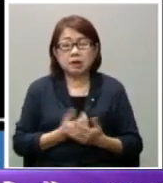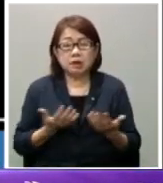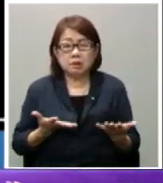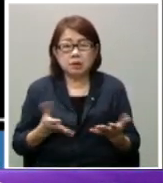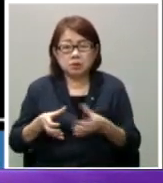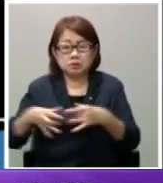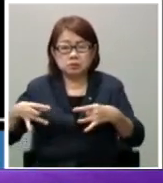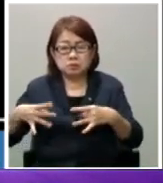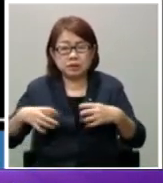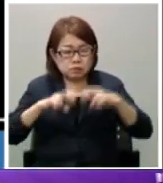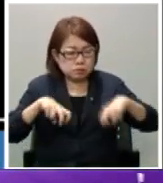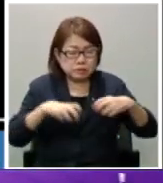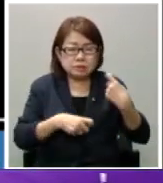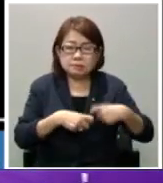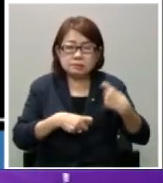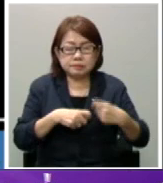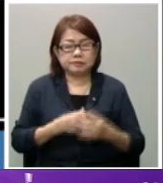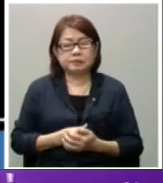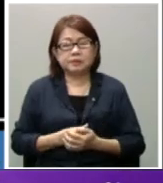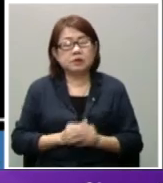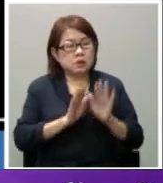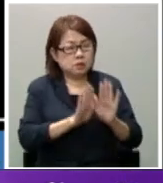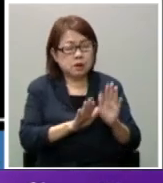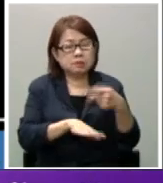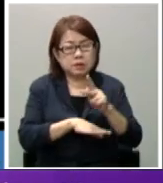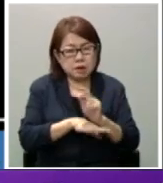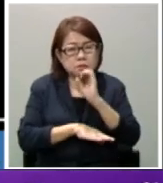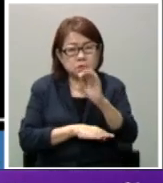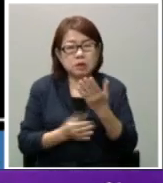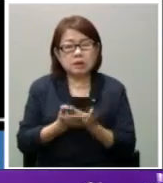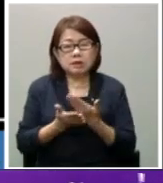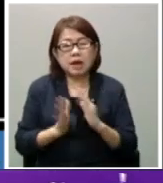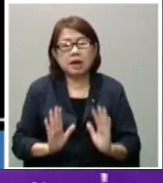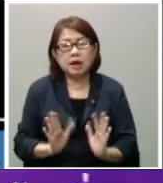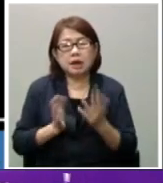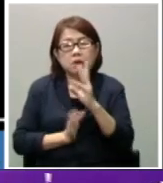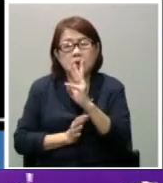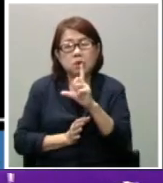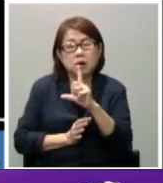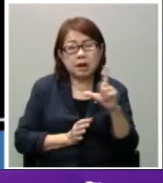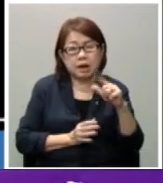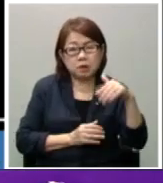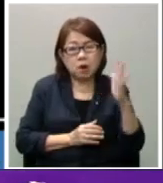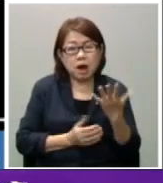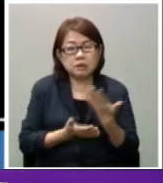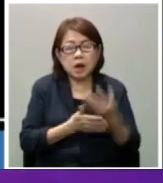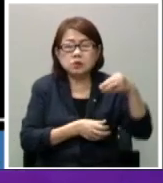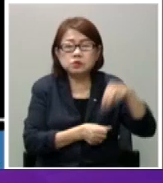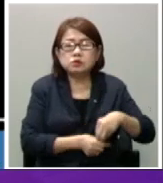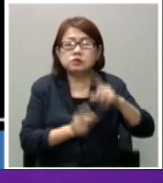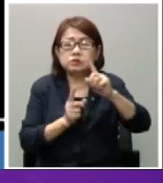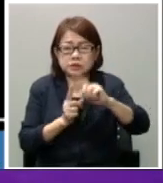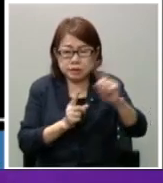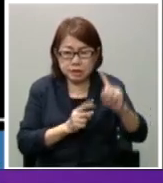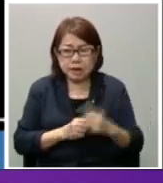านครับผมขออนุญาตท่านประธานผ่านตรงนี้นะครับว่าเงินหายไป600กว่าล้านไปอยู่ที่ใครครับตกหล่นที่ไหนครับท่